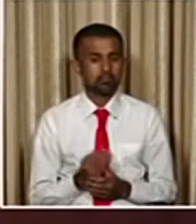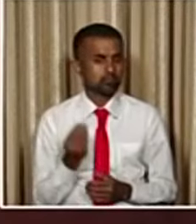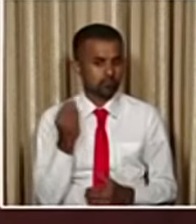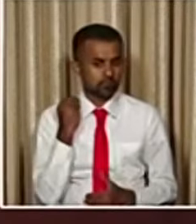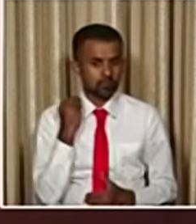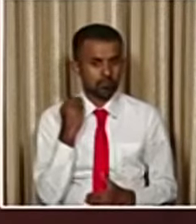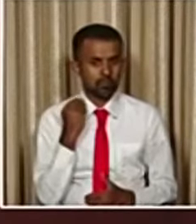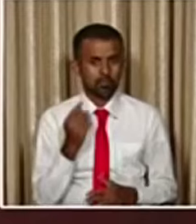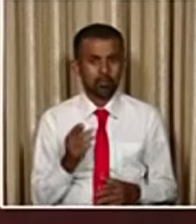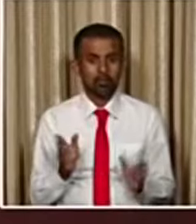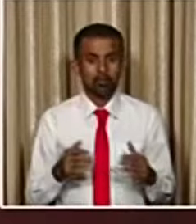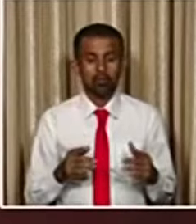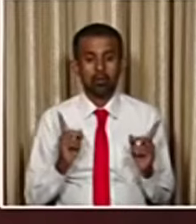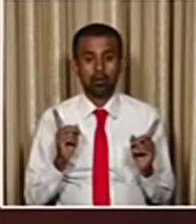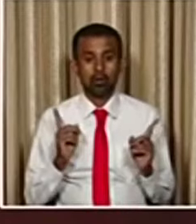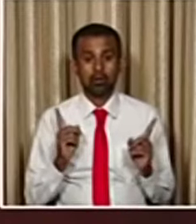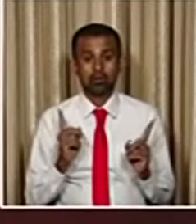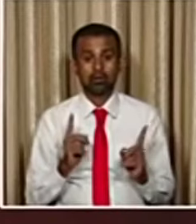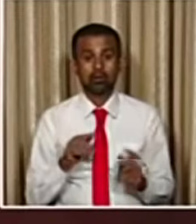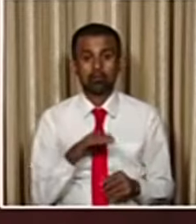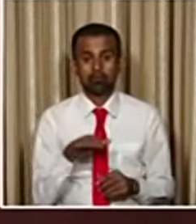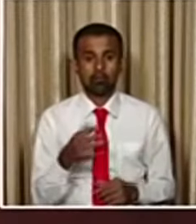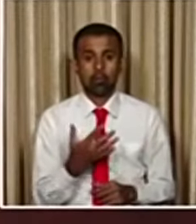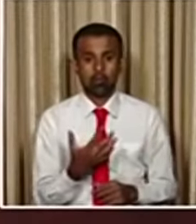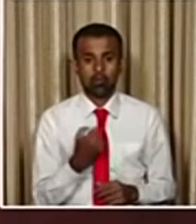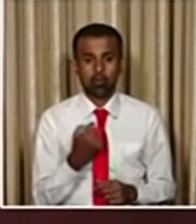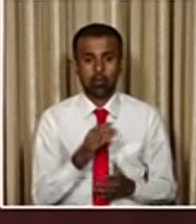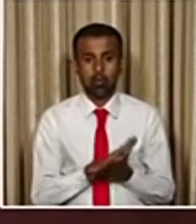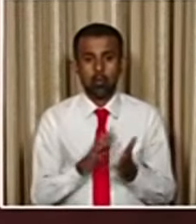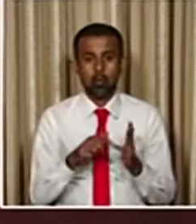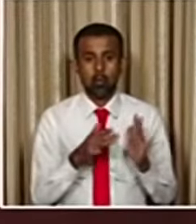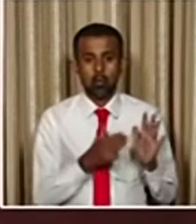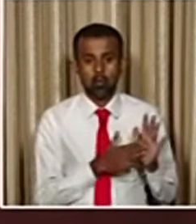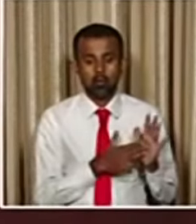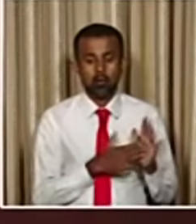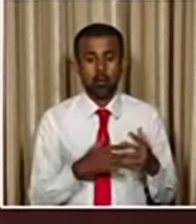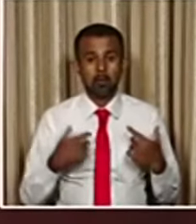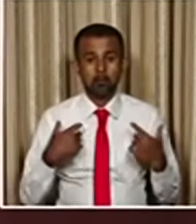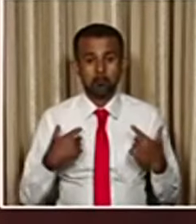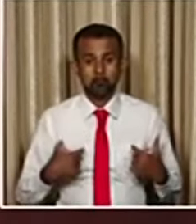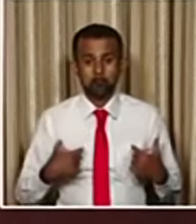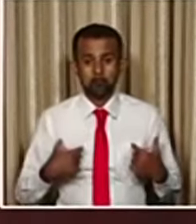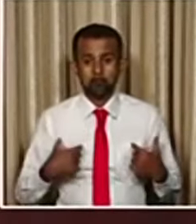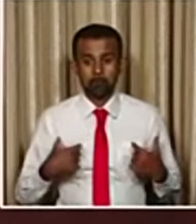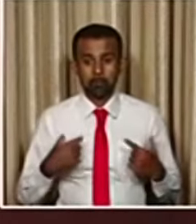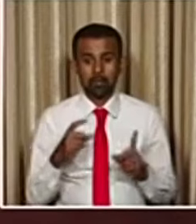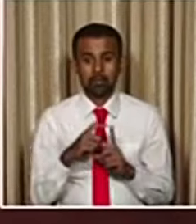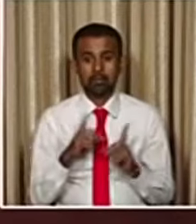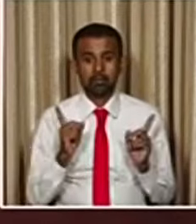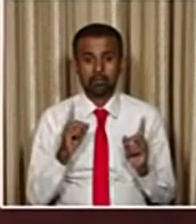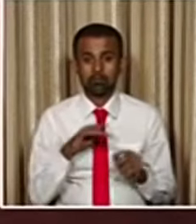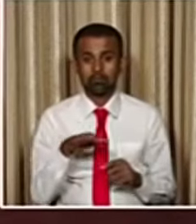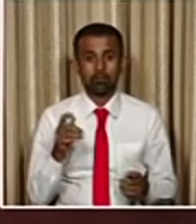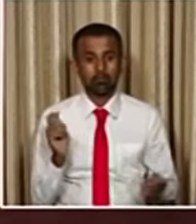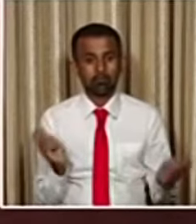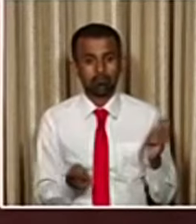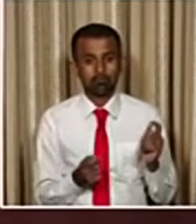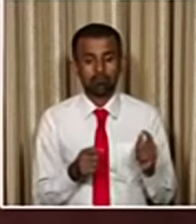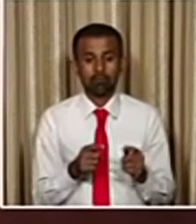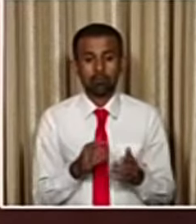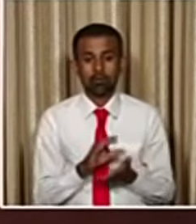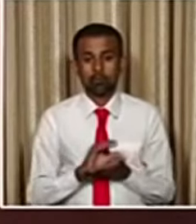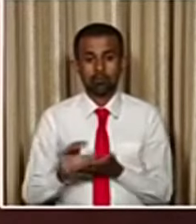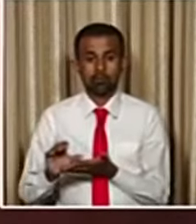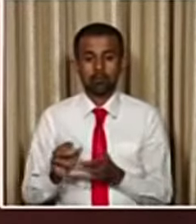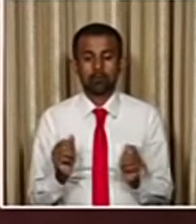ಲಂಗದಿದ್ದ ಅವಶ್ಯಕ ತವತ್ ಕ್ರೀಡಾಂಗಣ ಲಂಕಾವಟ ಅವಶ್ಯತಾ ವ್ಯಕ್ತಿನ ಸಹ ಅಪಿ ಹೋಮಾಗಮ ಮಹಿಂದ್ರ ರಾಜಪಕ್ಷ ದೀಗಮ ಕ್ರೀಡಾಂಗಣ ಇತನ ಕ್ರಿಕೆಟ್ ಕ್ರೀಡಾಂಗಣ ವೆಂಕಲ್ಲ